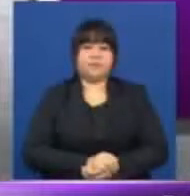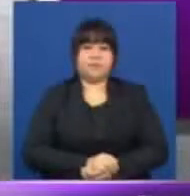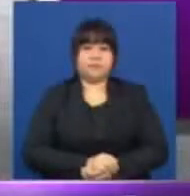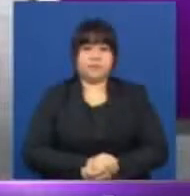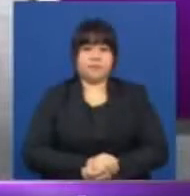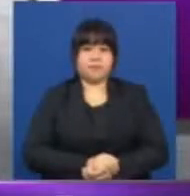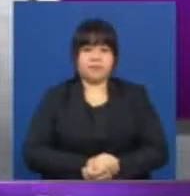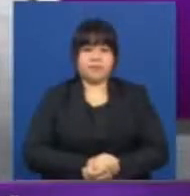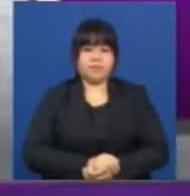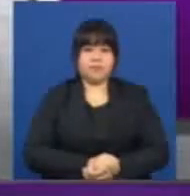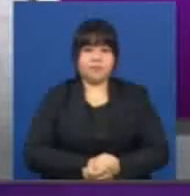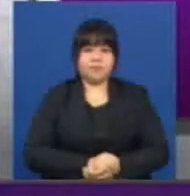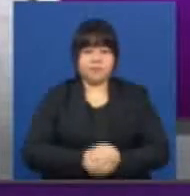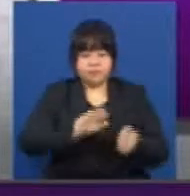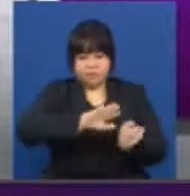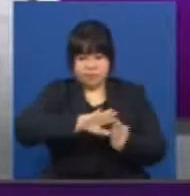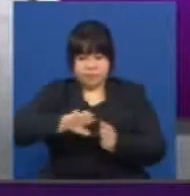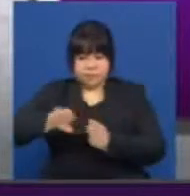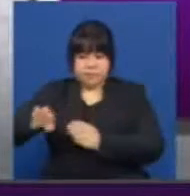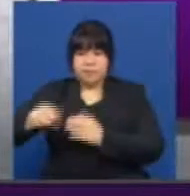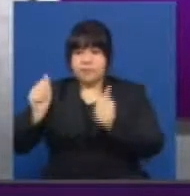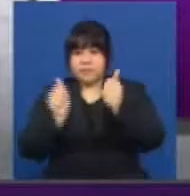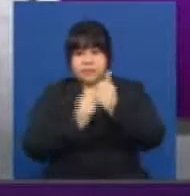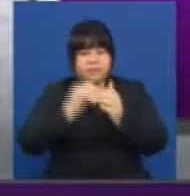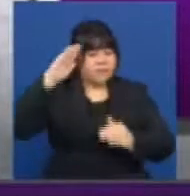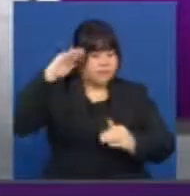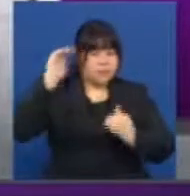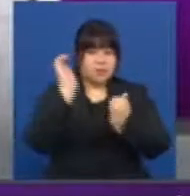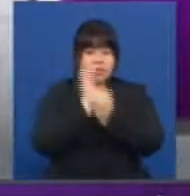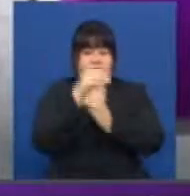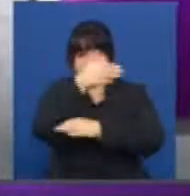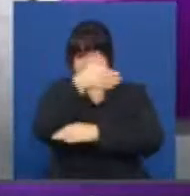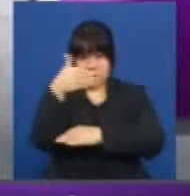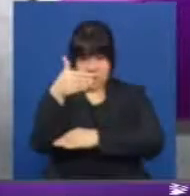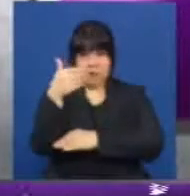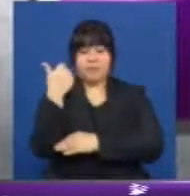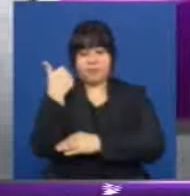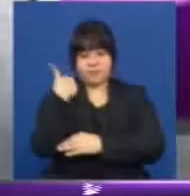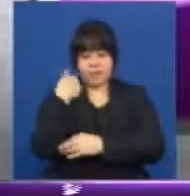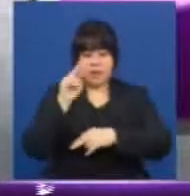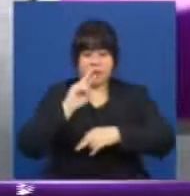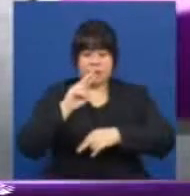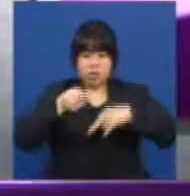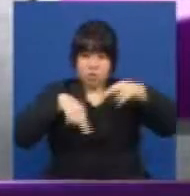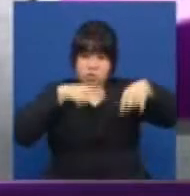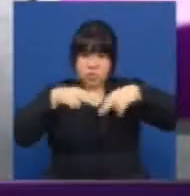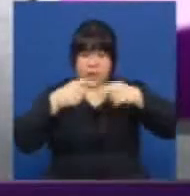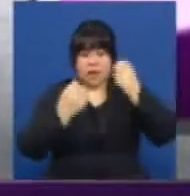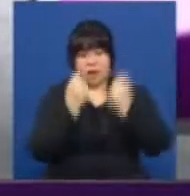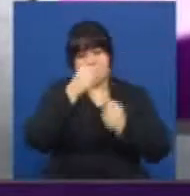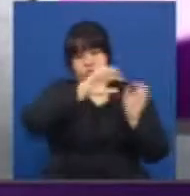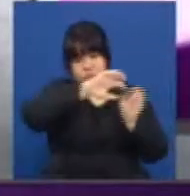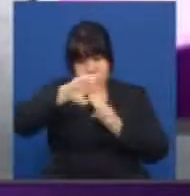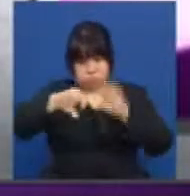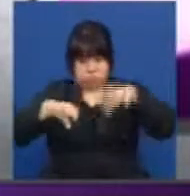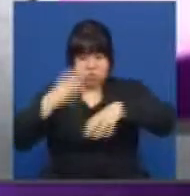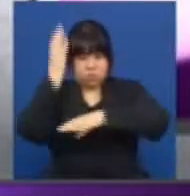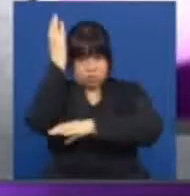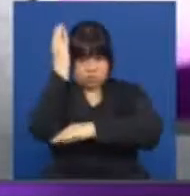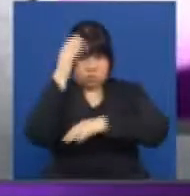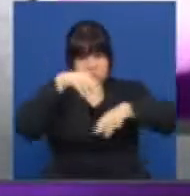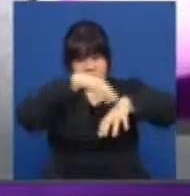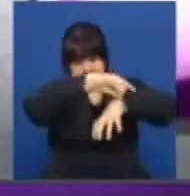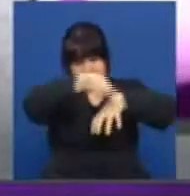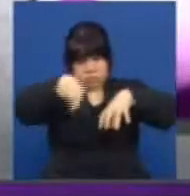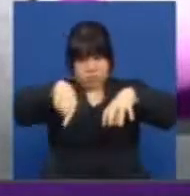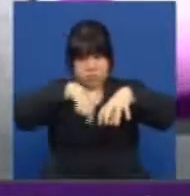มีผู้ช่วยผู้บัญชาการตำรวจแห่งชาติและความคืบหน้าการจัดระเบียบรถตู้รอบอนุสาวรีย์ชัยสมรภูมิผมว่าผู้ประกอบการรถ